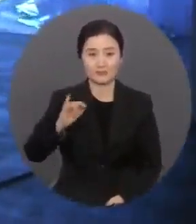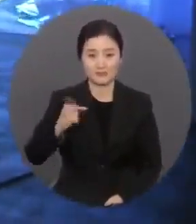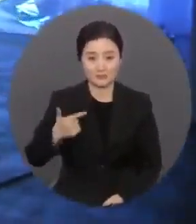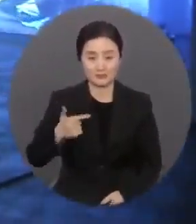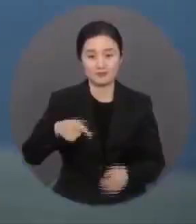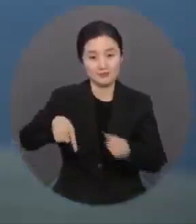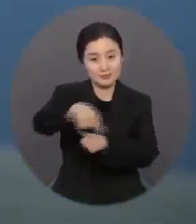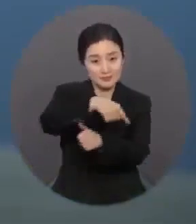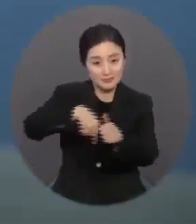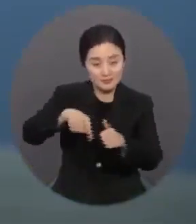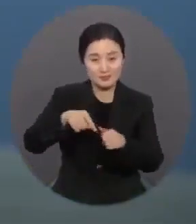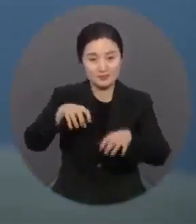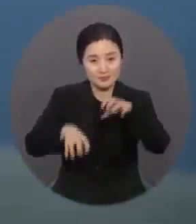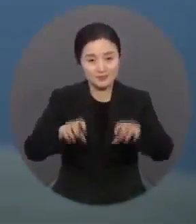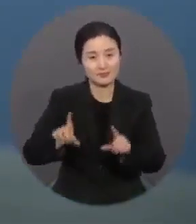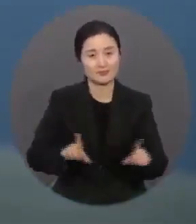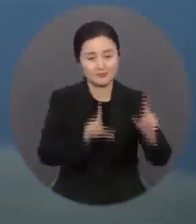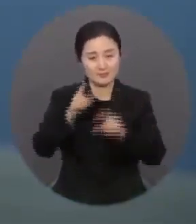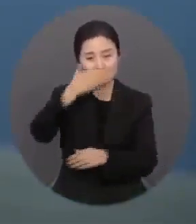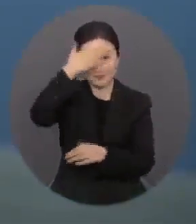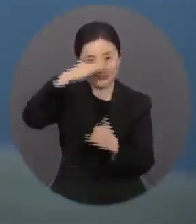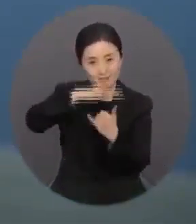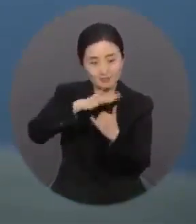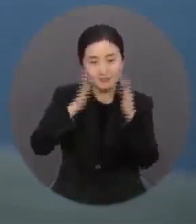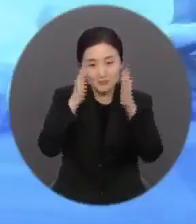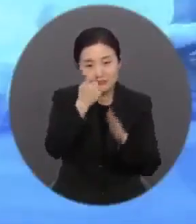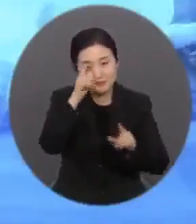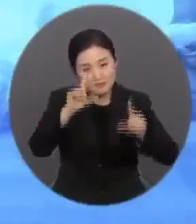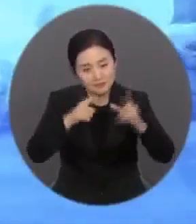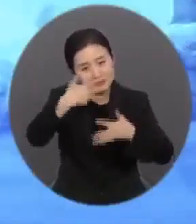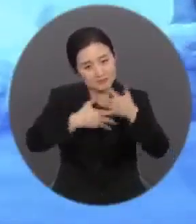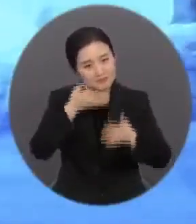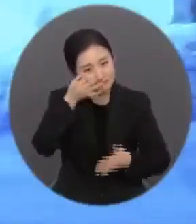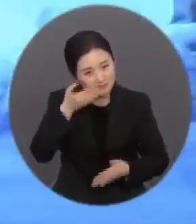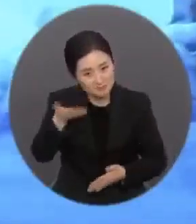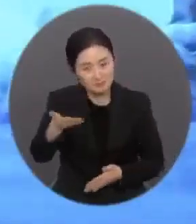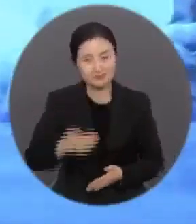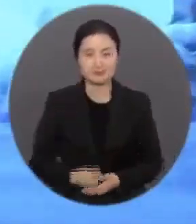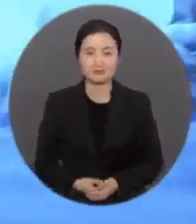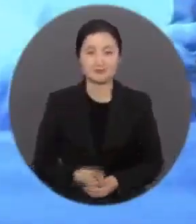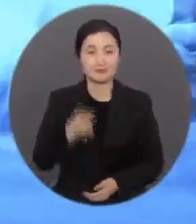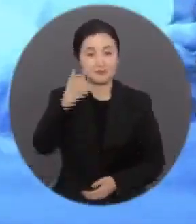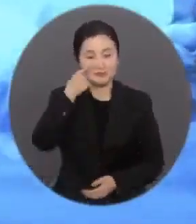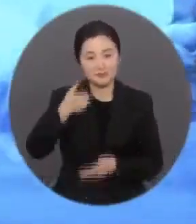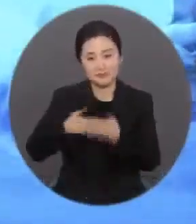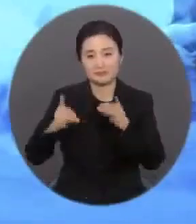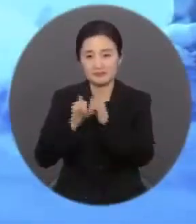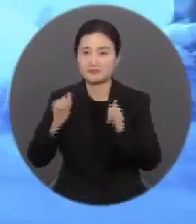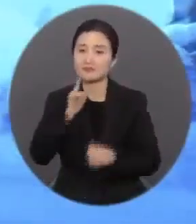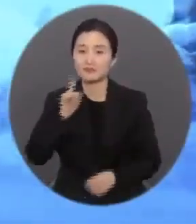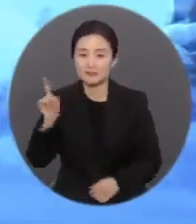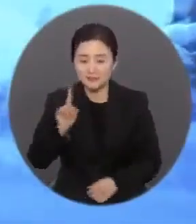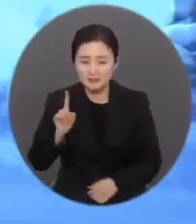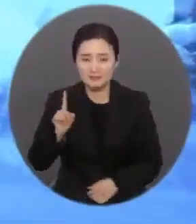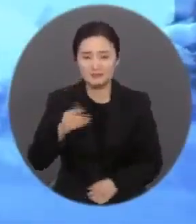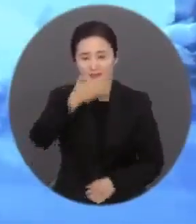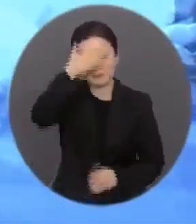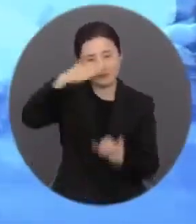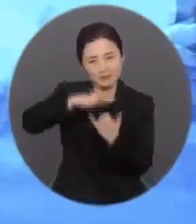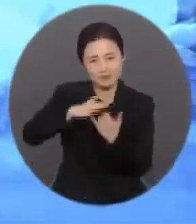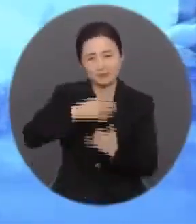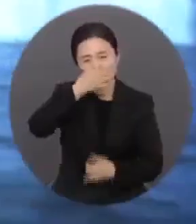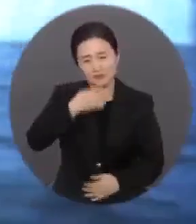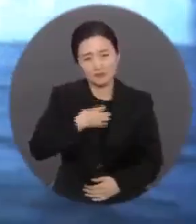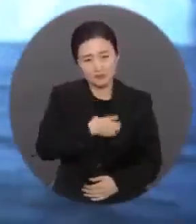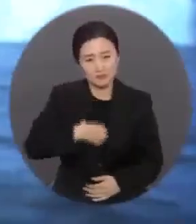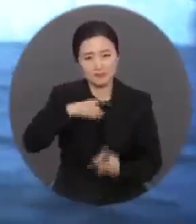기록 영상입니다. 일본인 작가는 정체성 혼란을 겪기 쉬운 이주 청소년들의 현실을 이야기하고